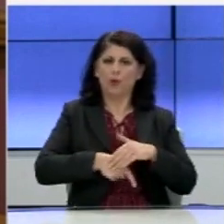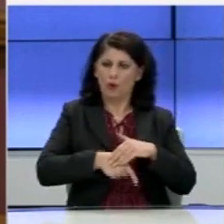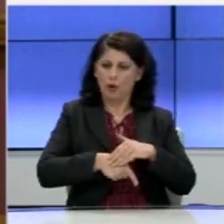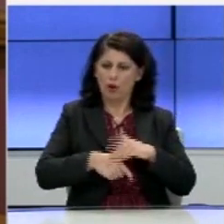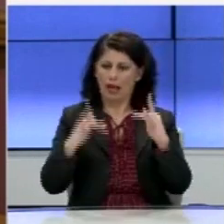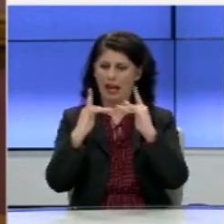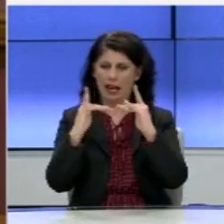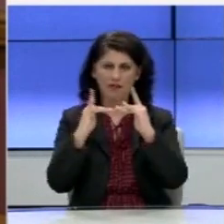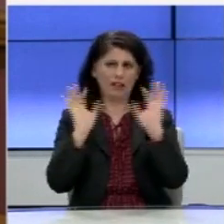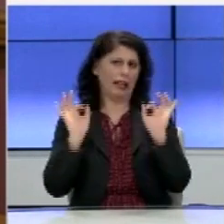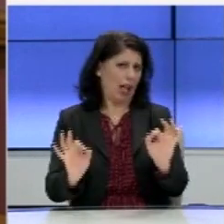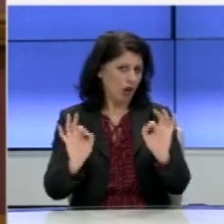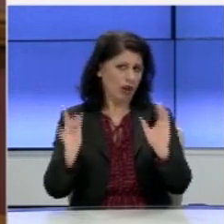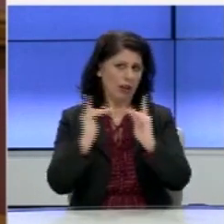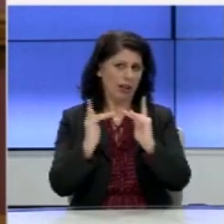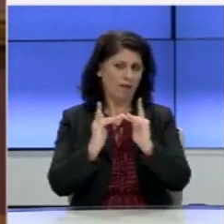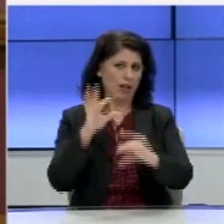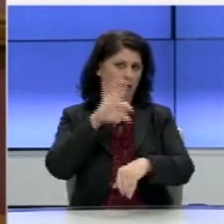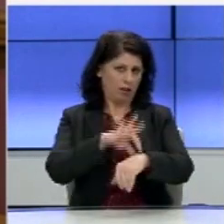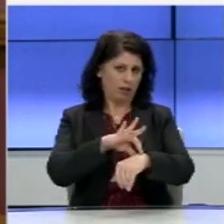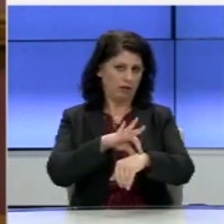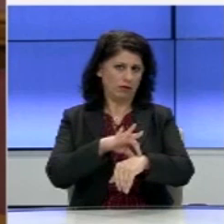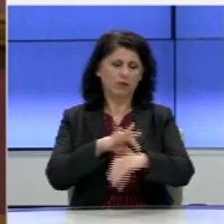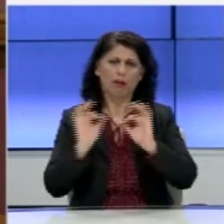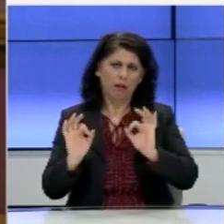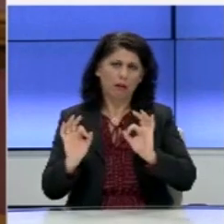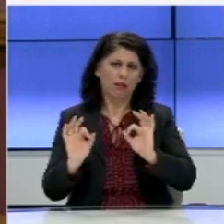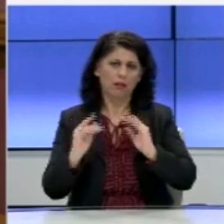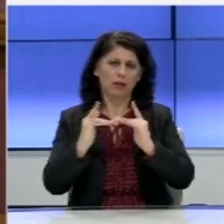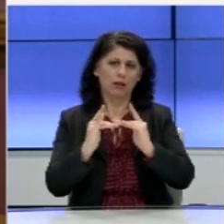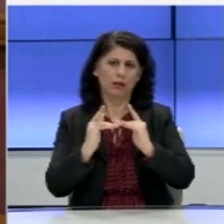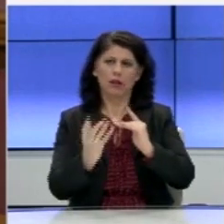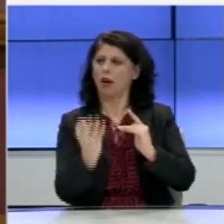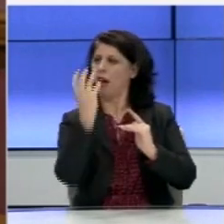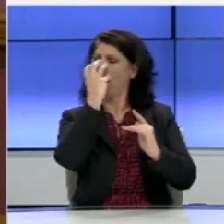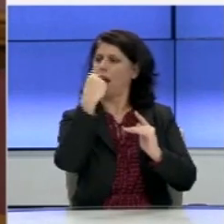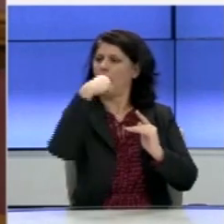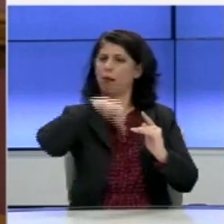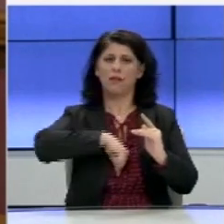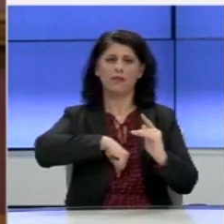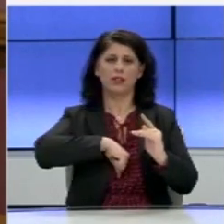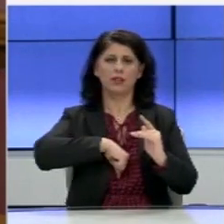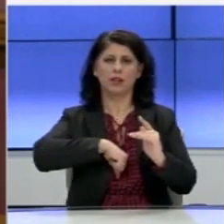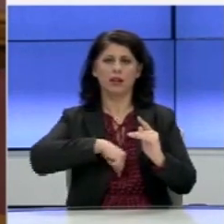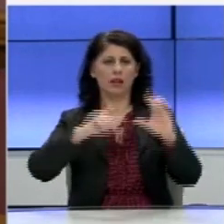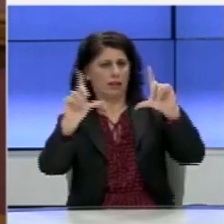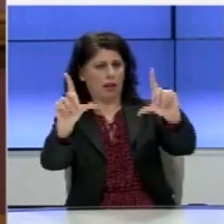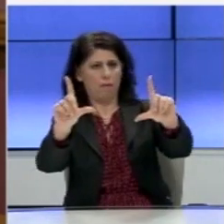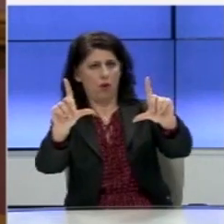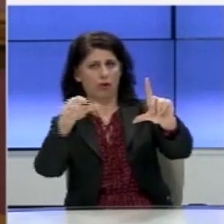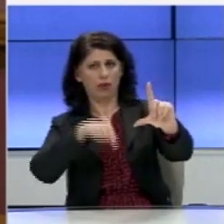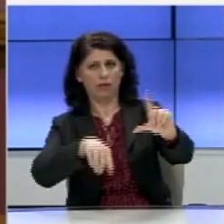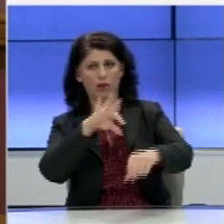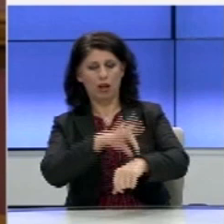στο κρεβάτι, το κλασικό κρεβάτι νοσηλείας, κοινής νοσηλείας θαλάμου, βάζουμε έναν αναπνευστήρα και ένα μόνιτο και